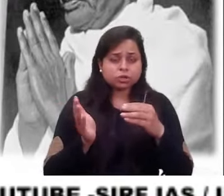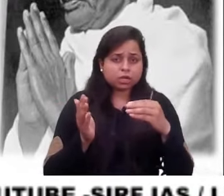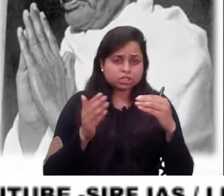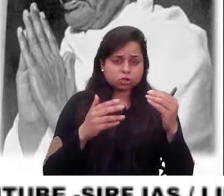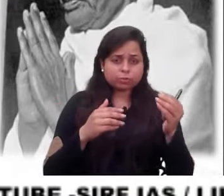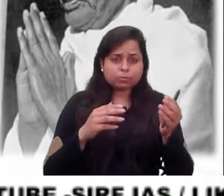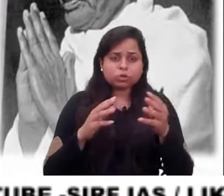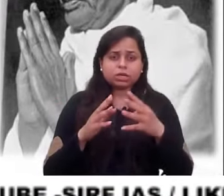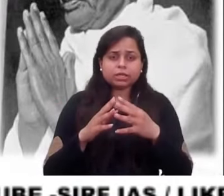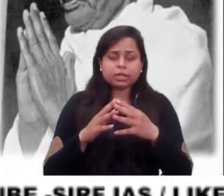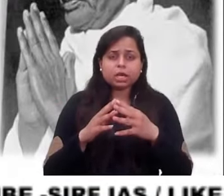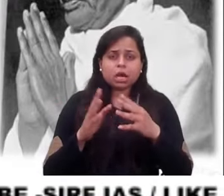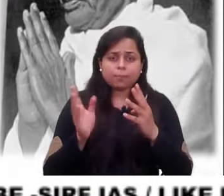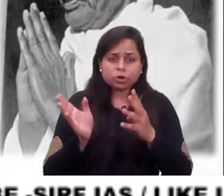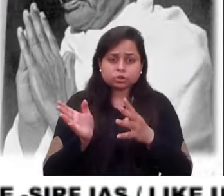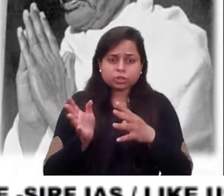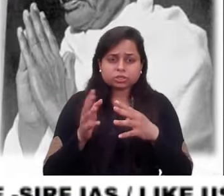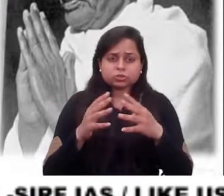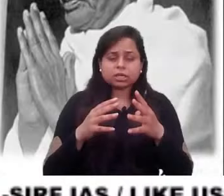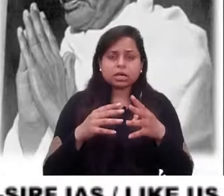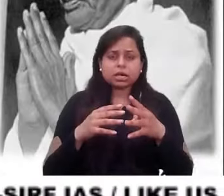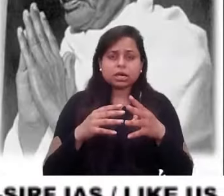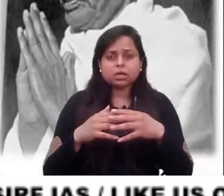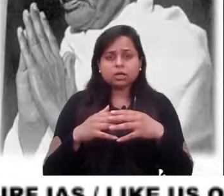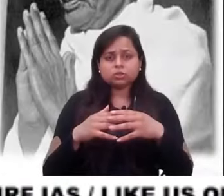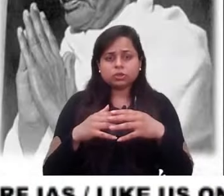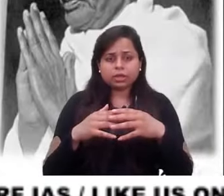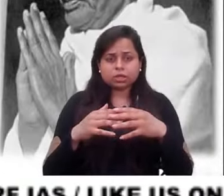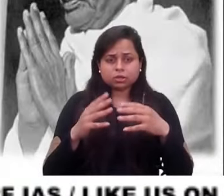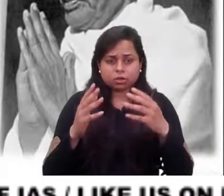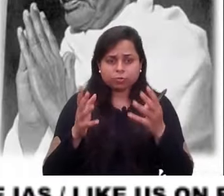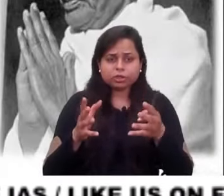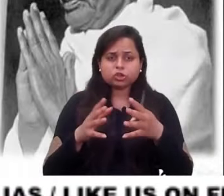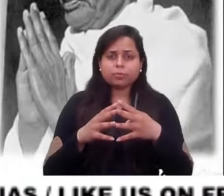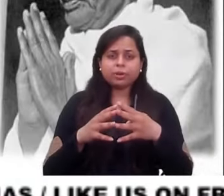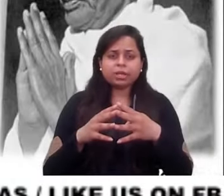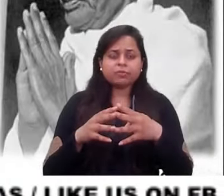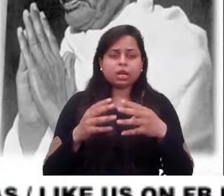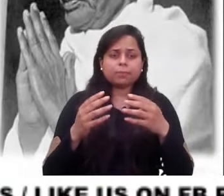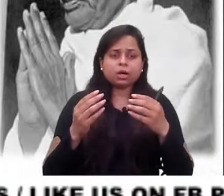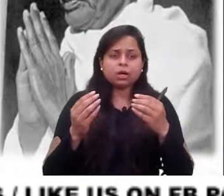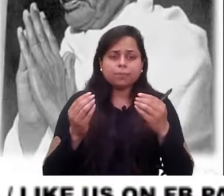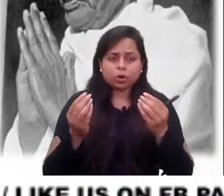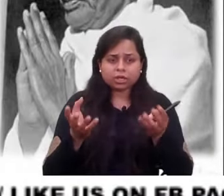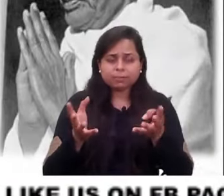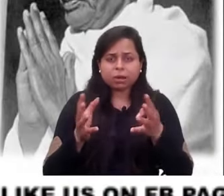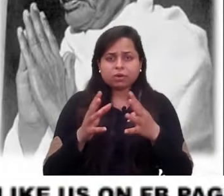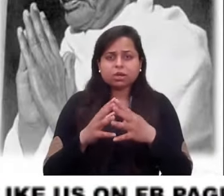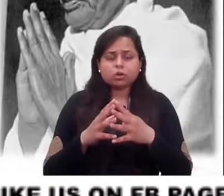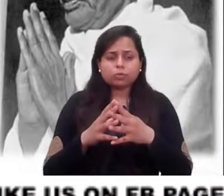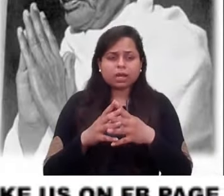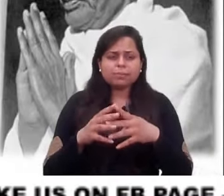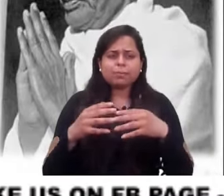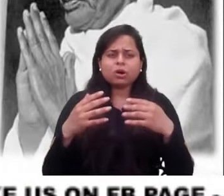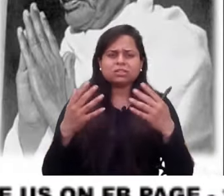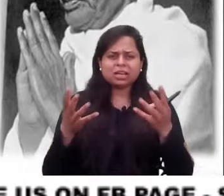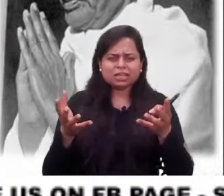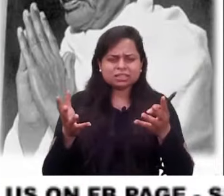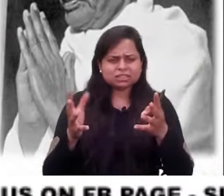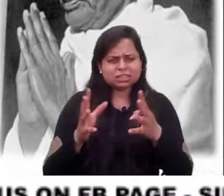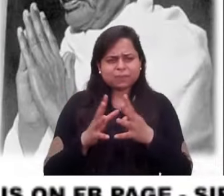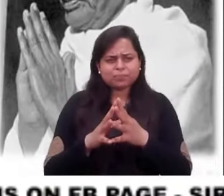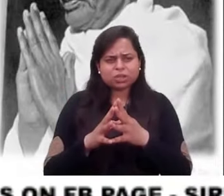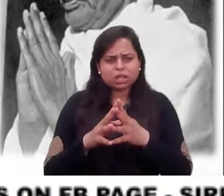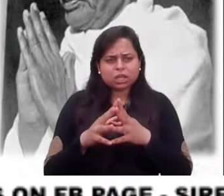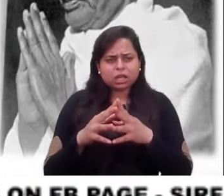अलार्म दो छक्के को प्रमोट करते हैं पौन इंच को सरकार जो है गवर्नमेंट जॉब में या फिर आपका पॉलीटिकल पावर उपाय में बहुत